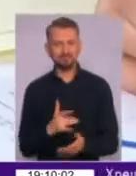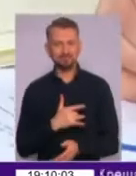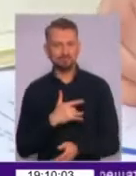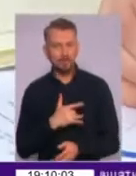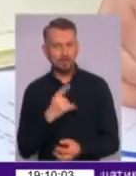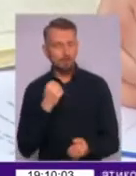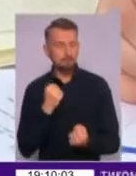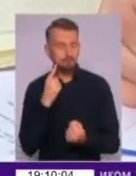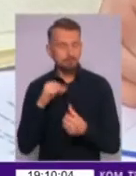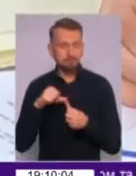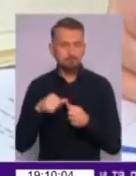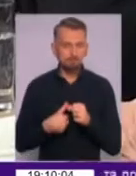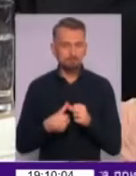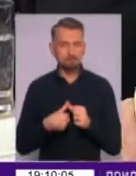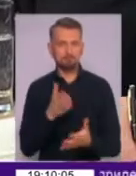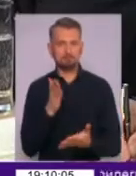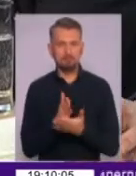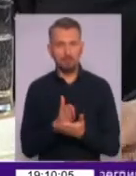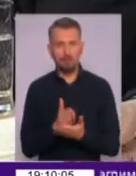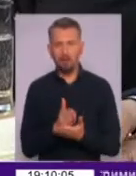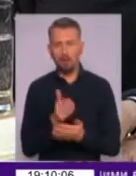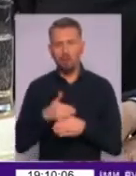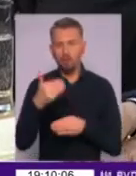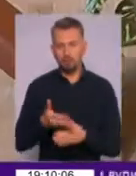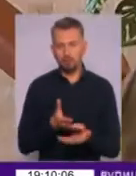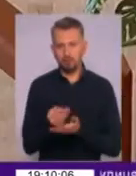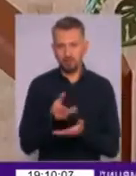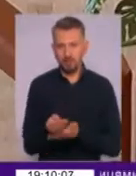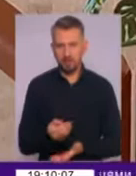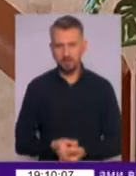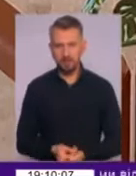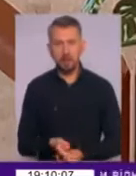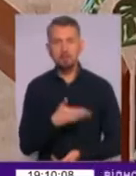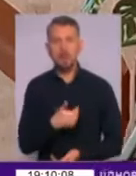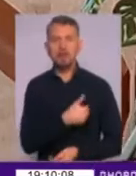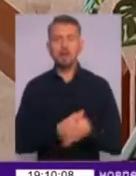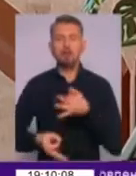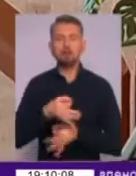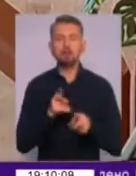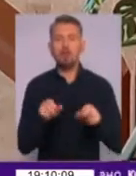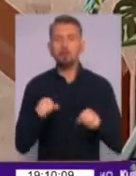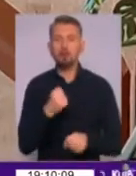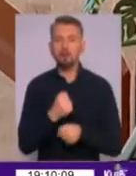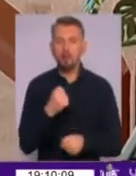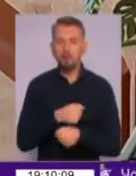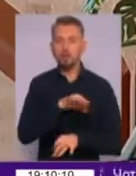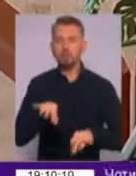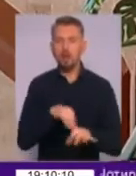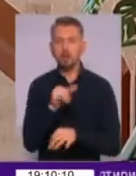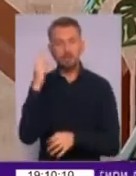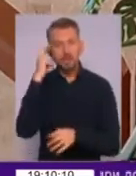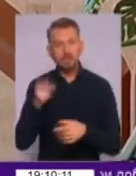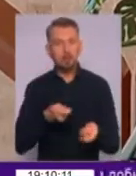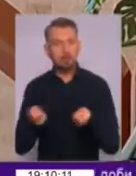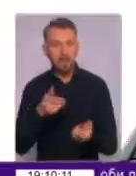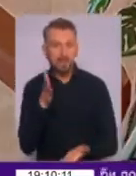головах підприємців тримається стереотип невчасних виплат з державної казни. Ми хотіли би обсудити, як ми можемо працювати. Проекти у Київській мерії є,